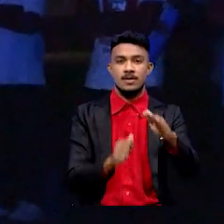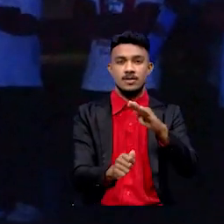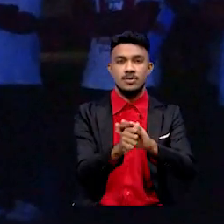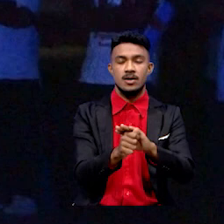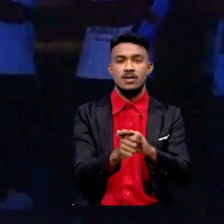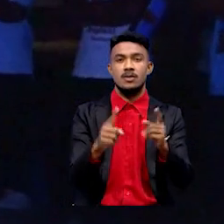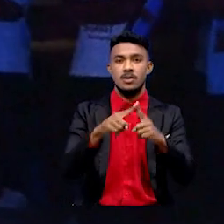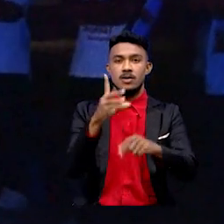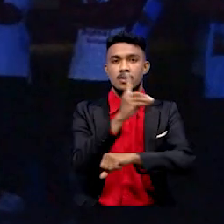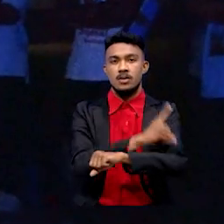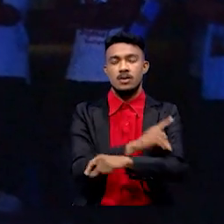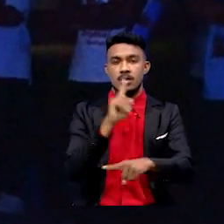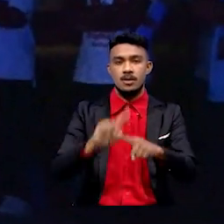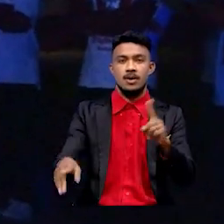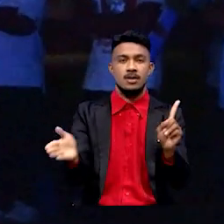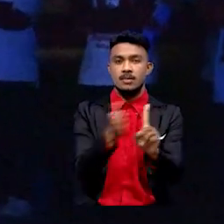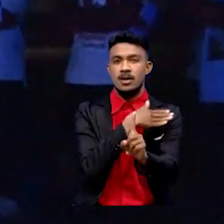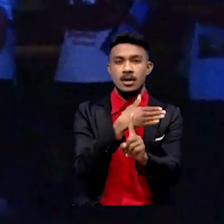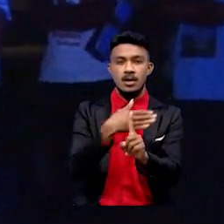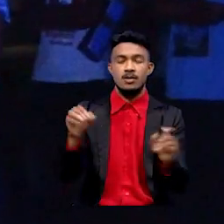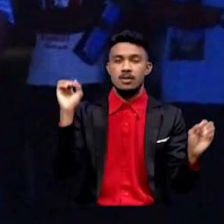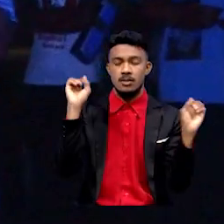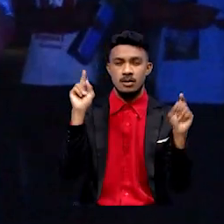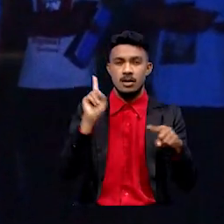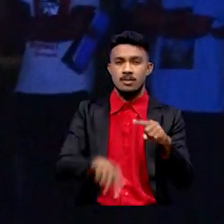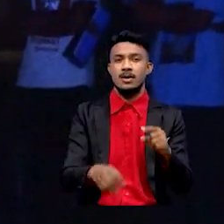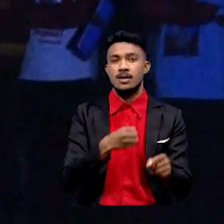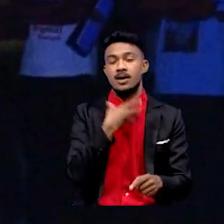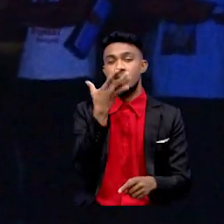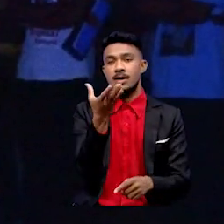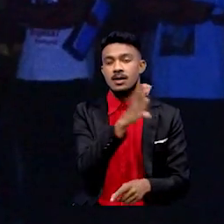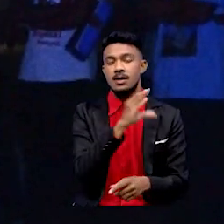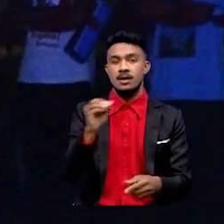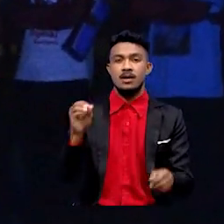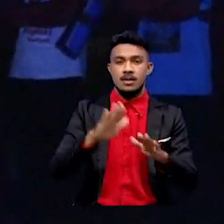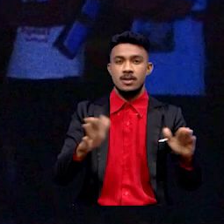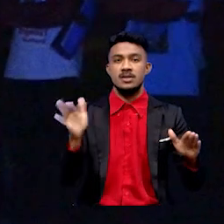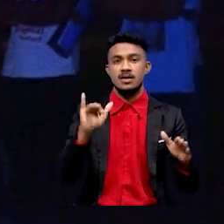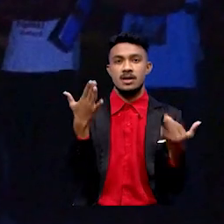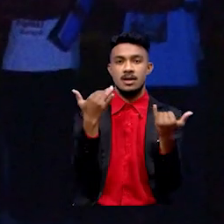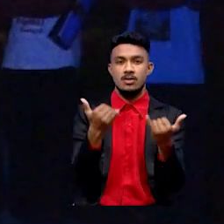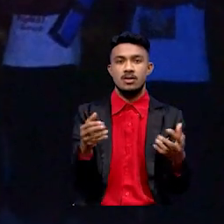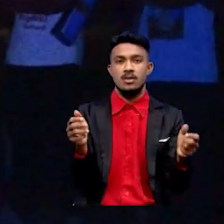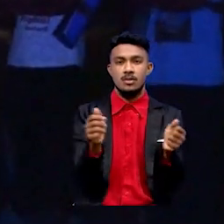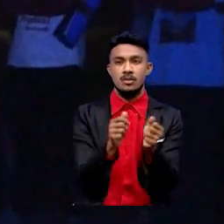Oi lora kubu la bela baku la bela kira la bela idne. La parik sira gora hodi.